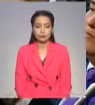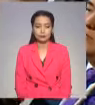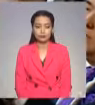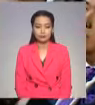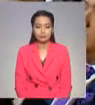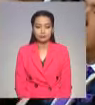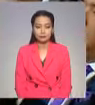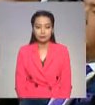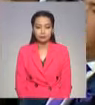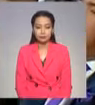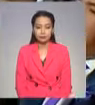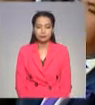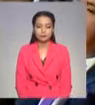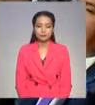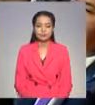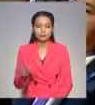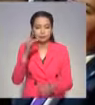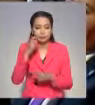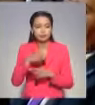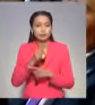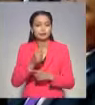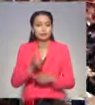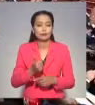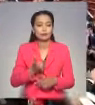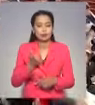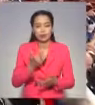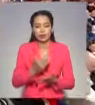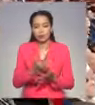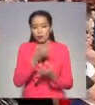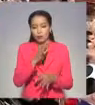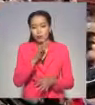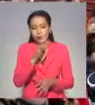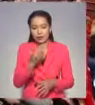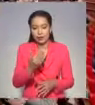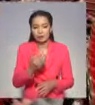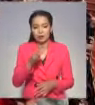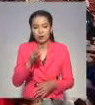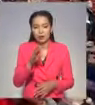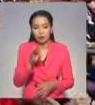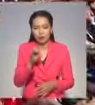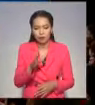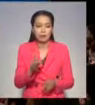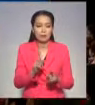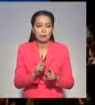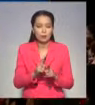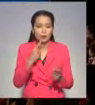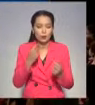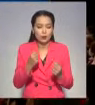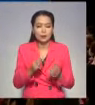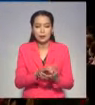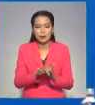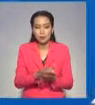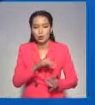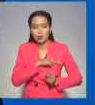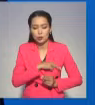И мы с гордо поднятой головой принимаем любые вызовы времени. После Касым-Жомарт Токаев за заслуги в укреплении мира, дружбы и